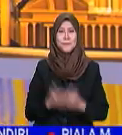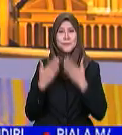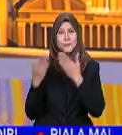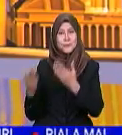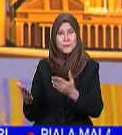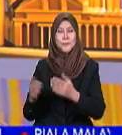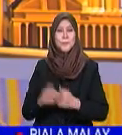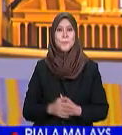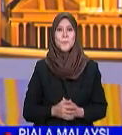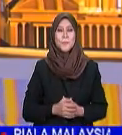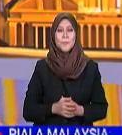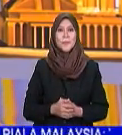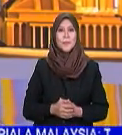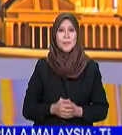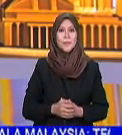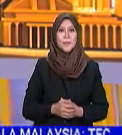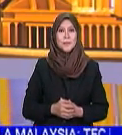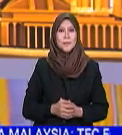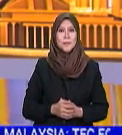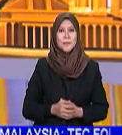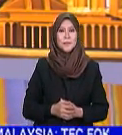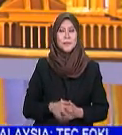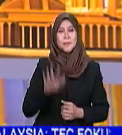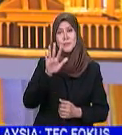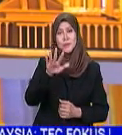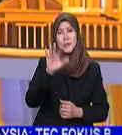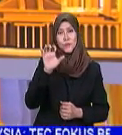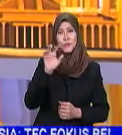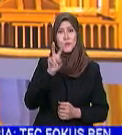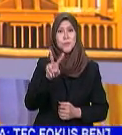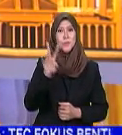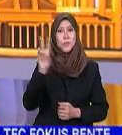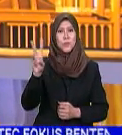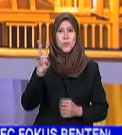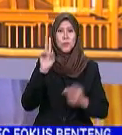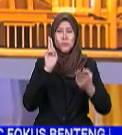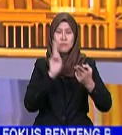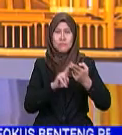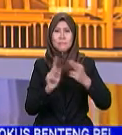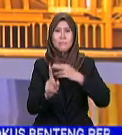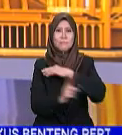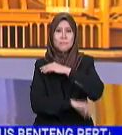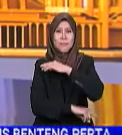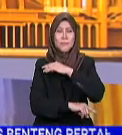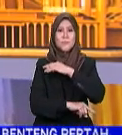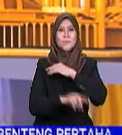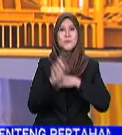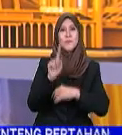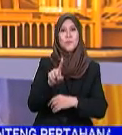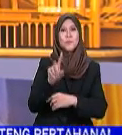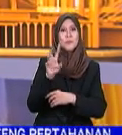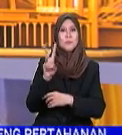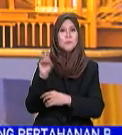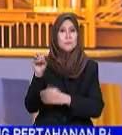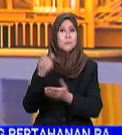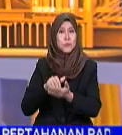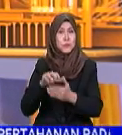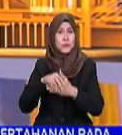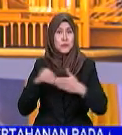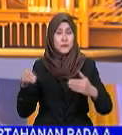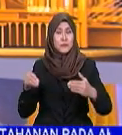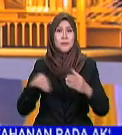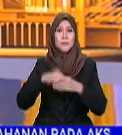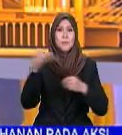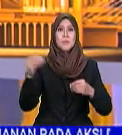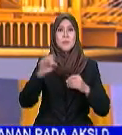Syed Fakrul. Baik, sebanyak 527 notis saman bernilai RM161,000 dikeluarkan